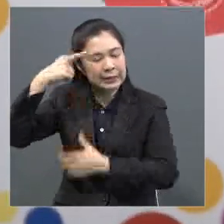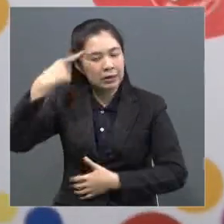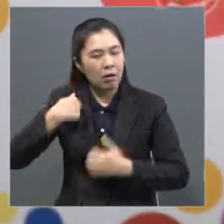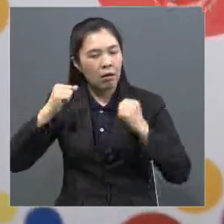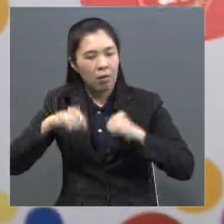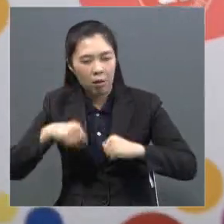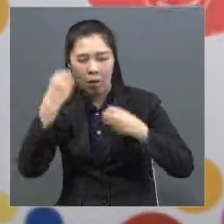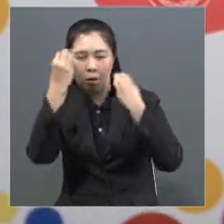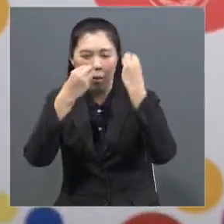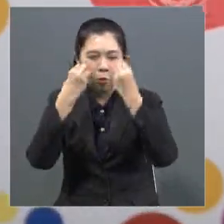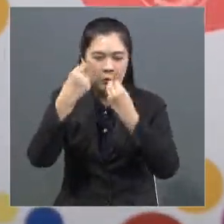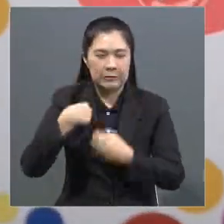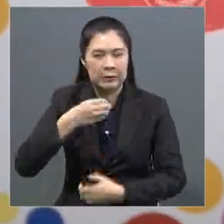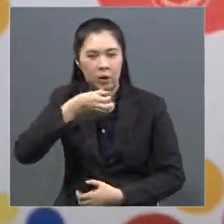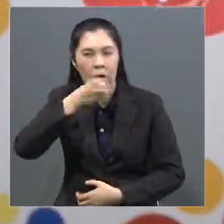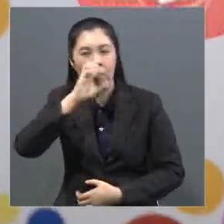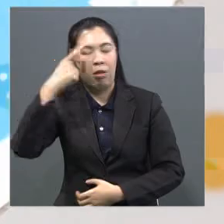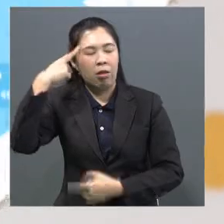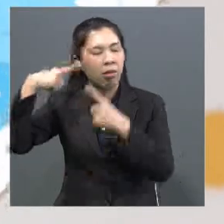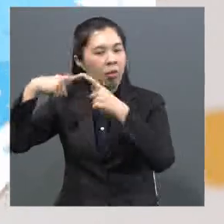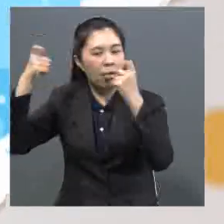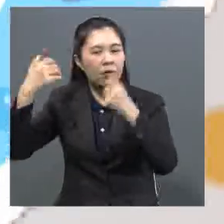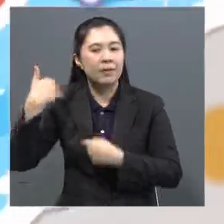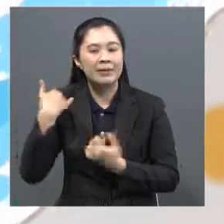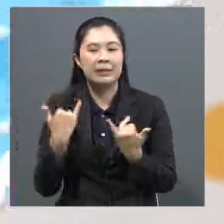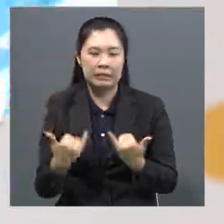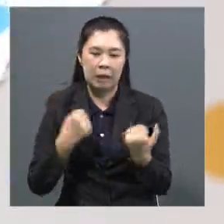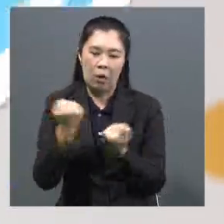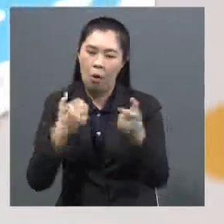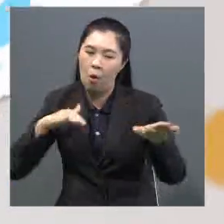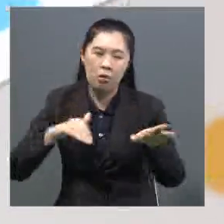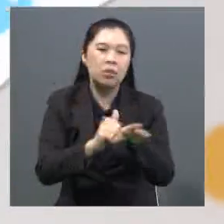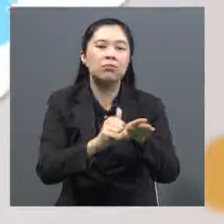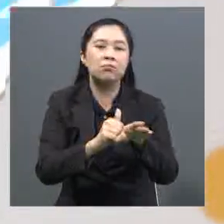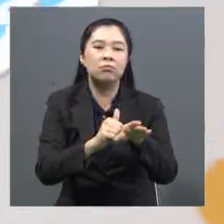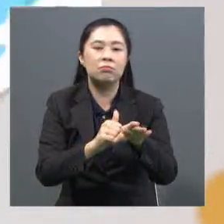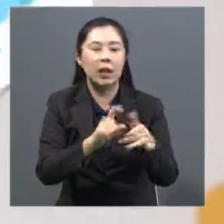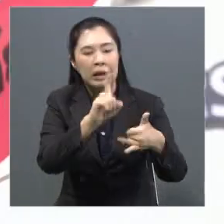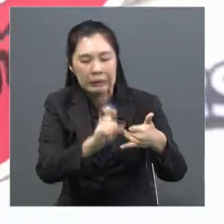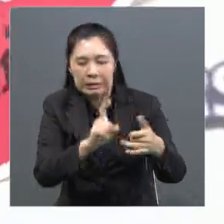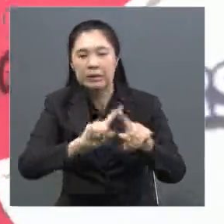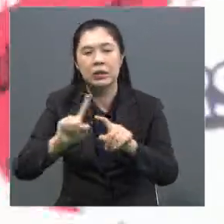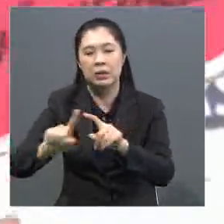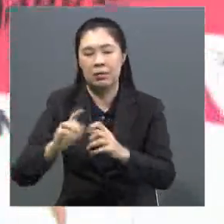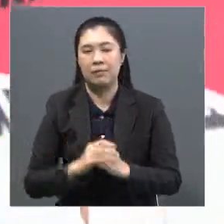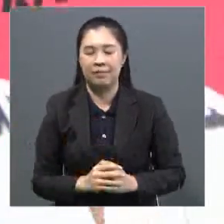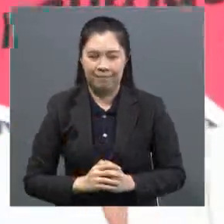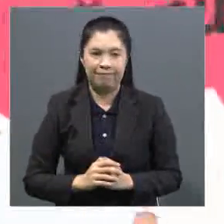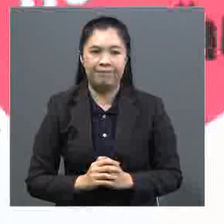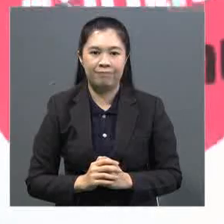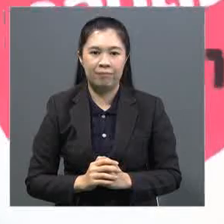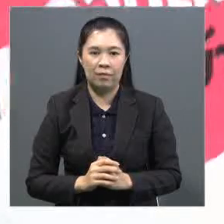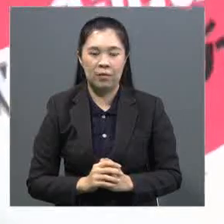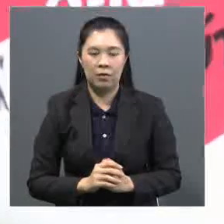เข้าไปก็ทำให้เกิดความคึกคะนองขาดสติจนในที่สุดก็นำไปสู่การเกิดอุบัติเหตุและการสูญเสียตามมาซึ่งทั้ง 2หน่วยงานอย่าง